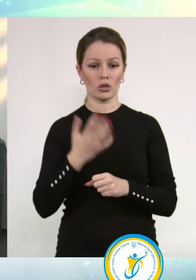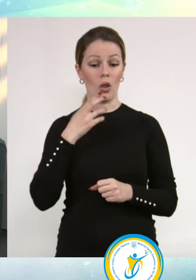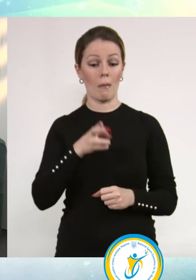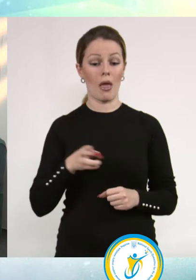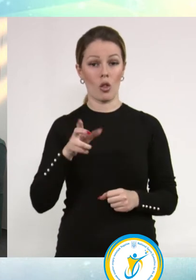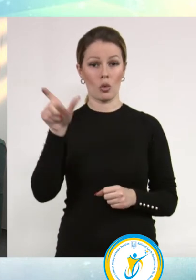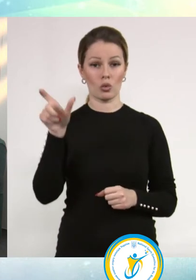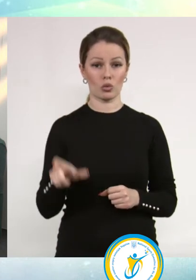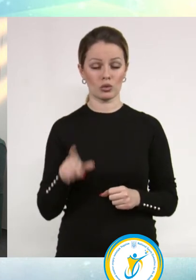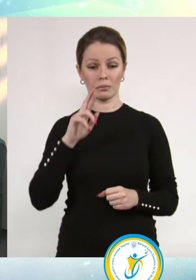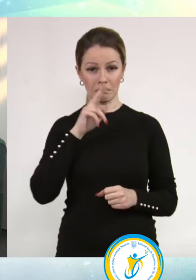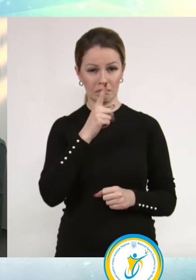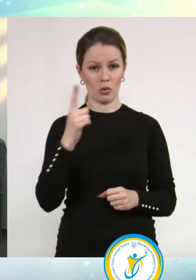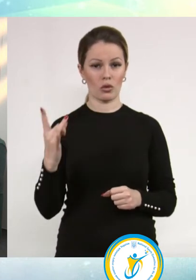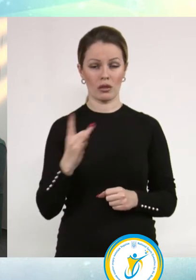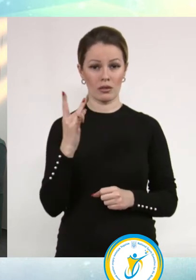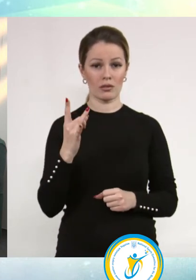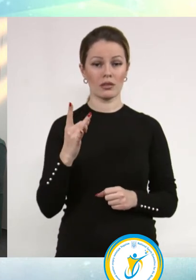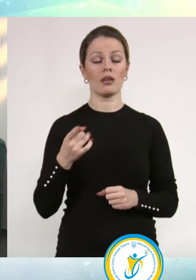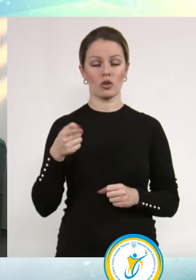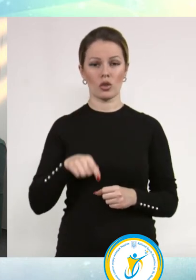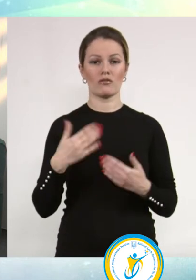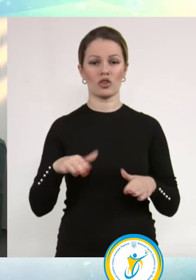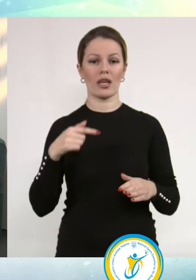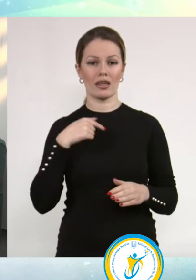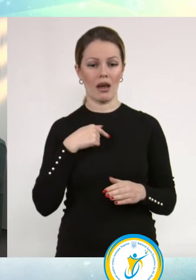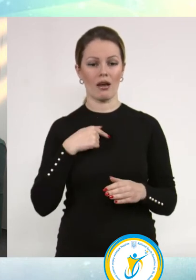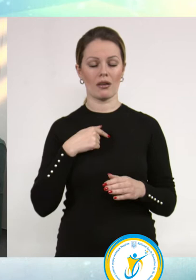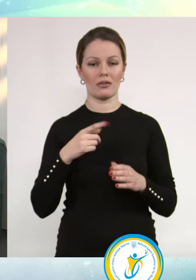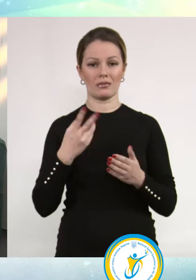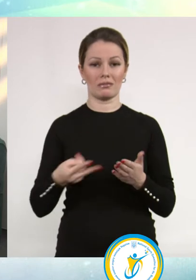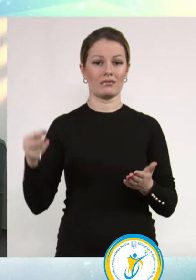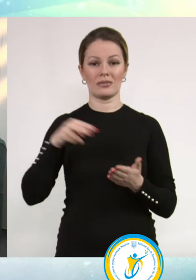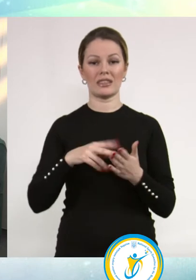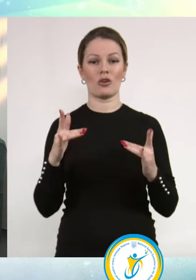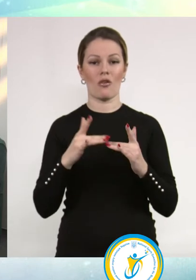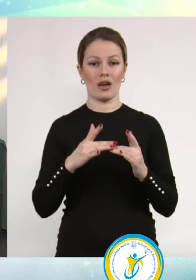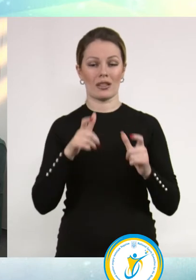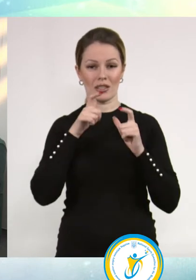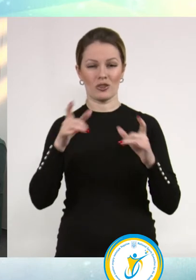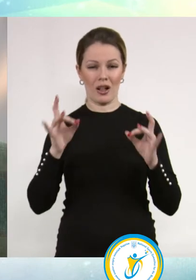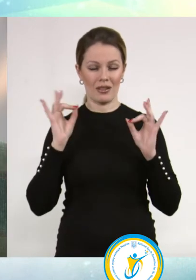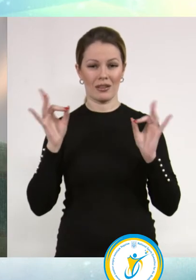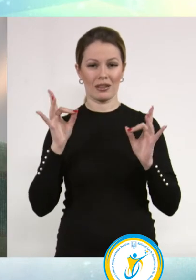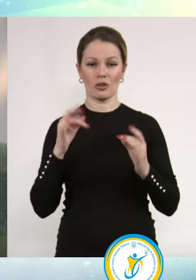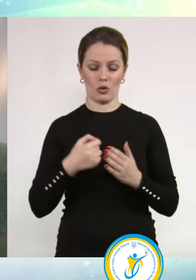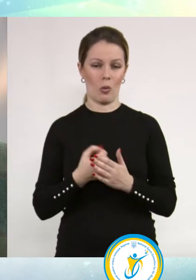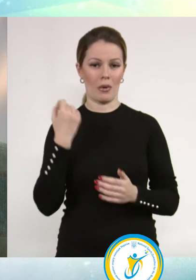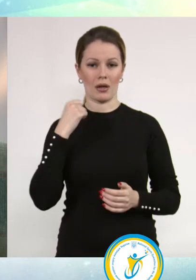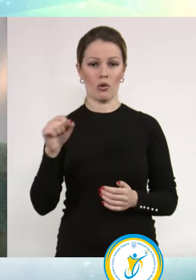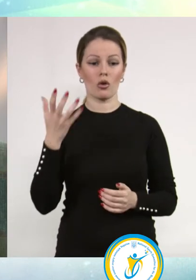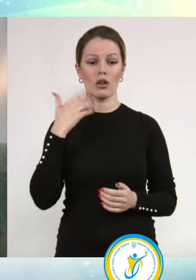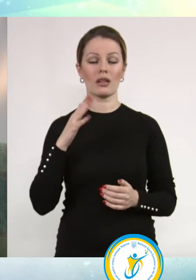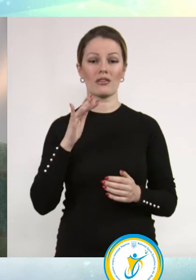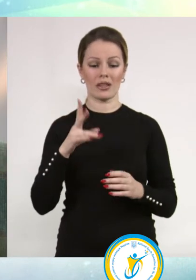білорус дотримався хиби однієї, то тоді я вже злетіла з кроваті і все, і вже кричала, давай тільки до